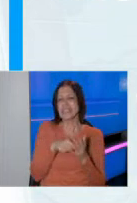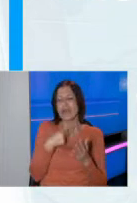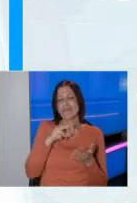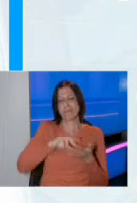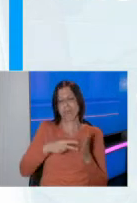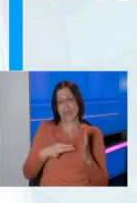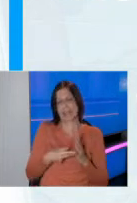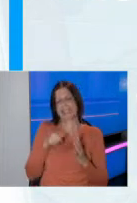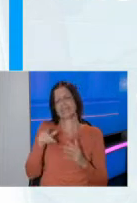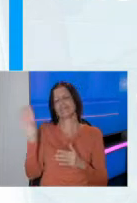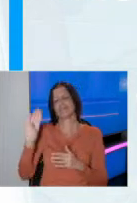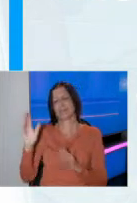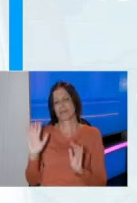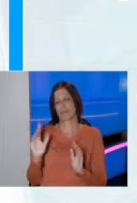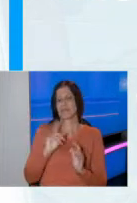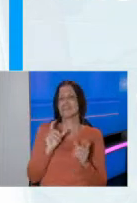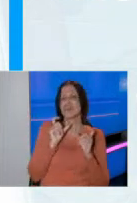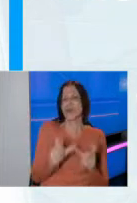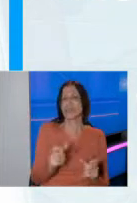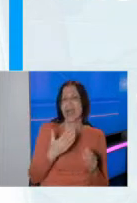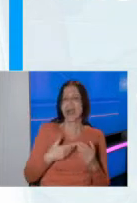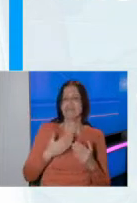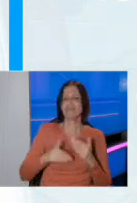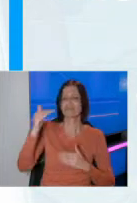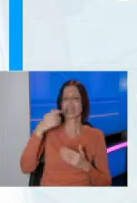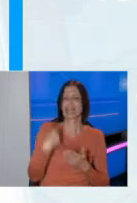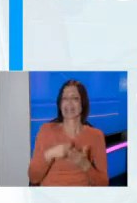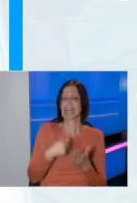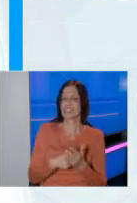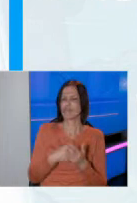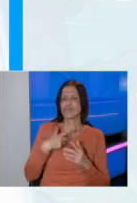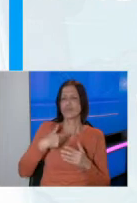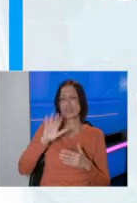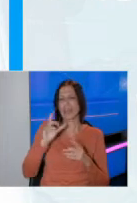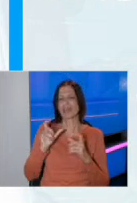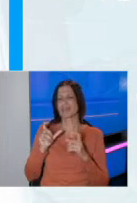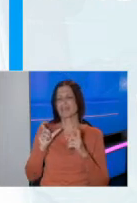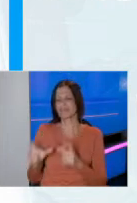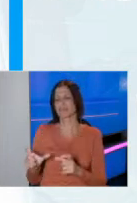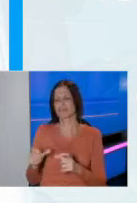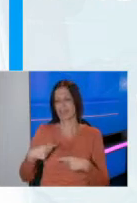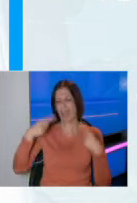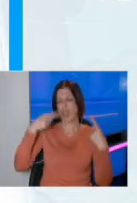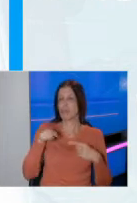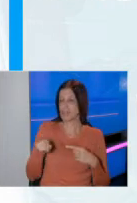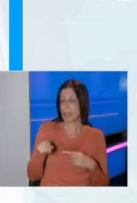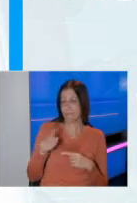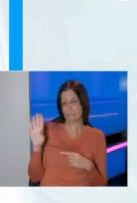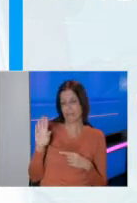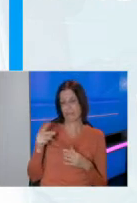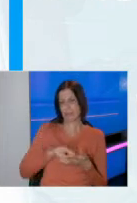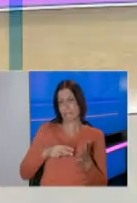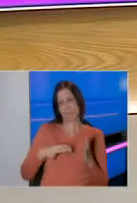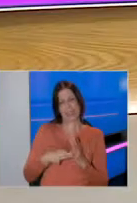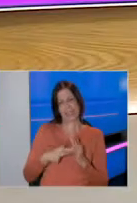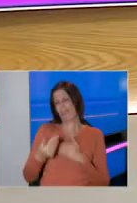פוליטיים, זה בנימין נתניהו. מי שמונע את העלאת הכנסות וחיזוק האכיפה היום, זה נתניהו. פוליטיקה